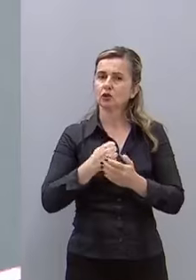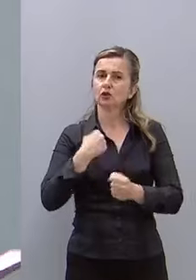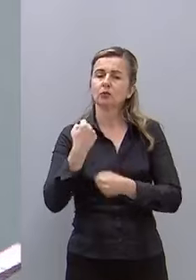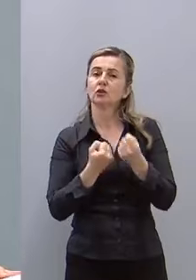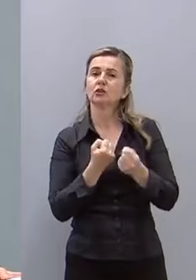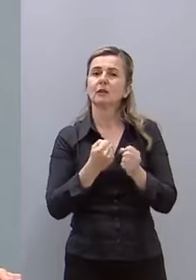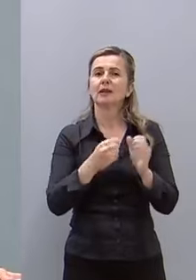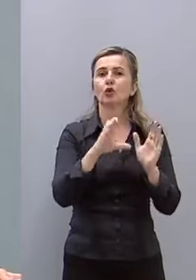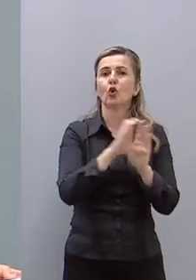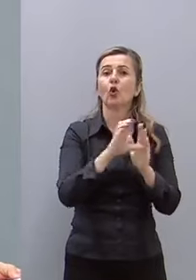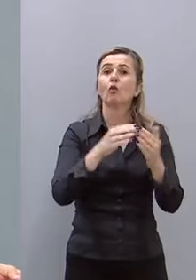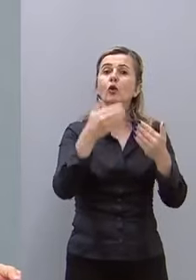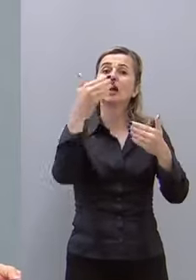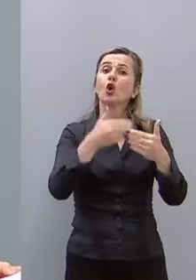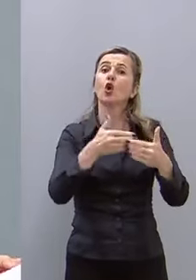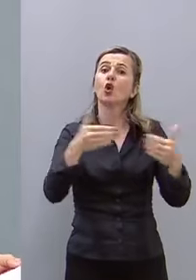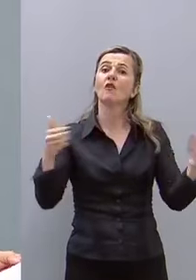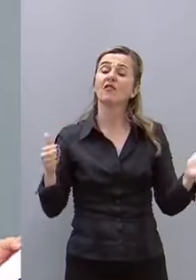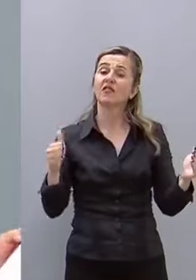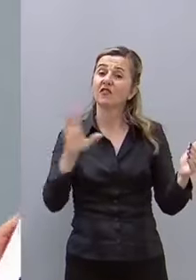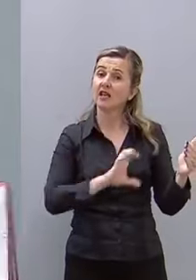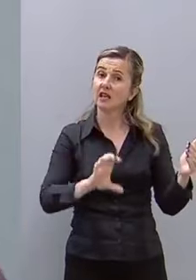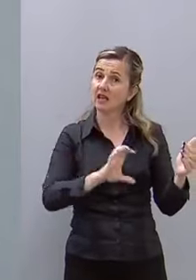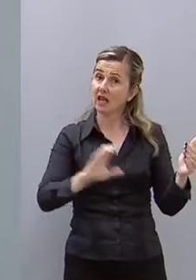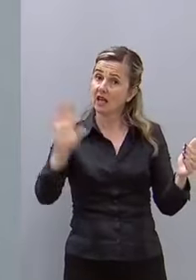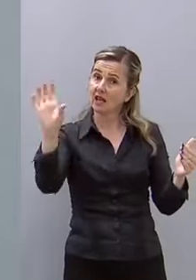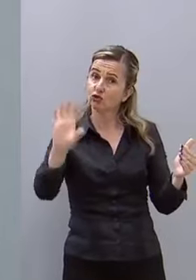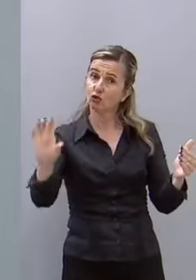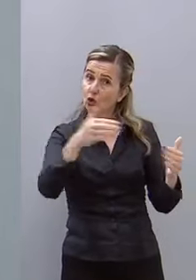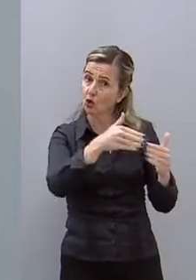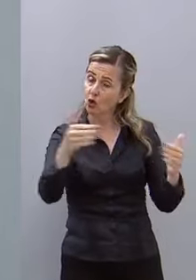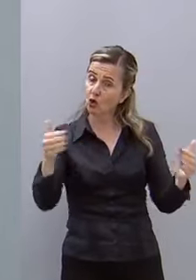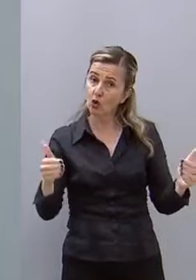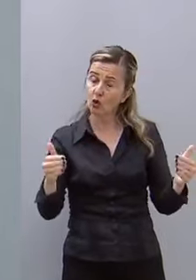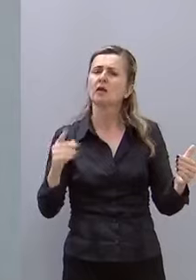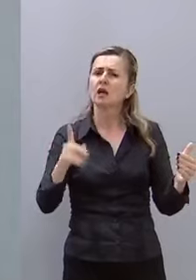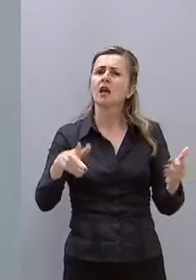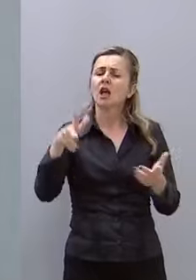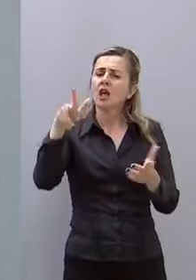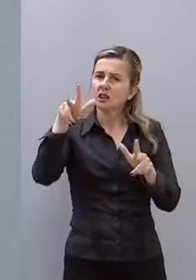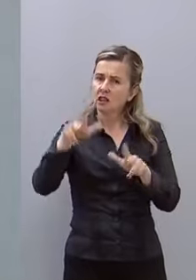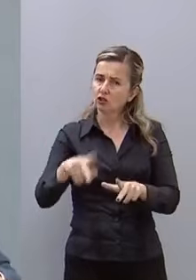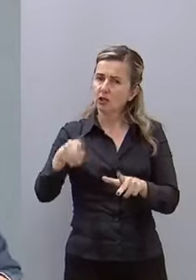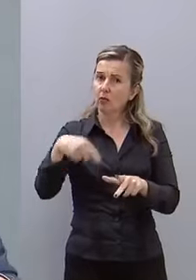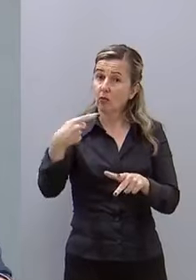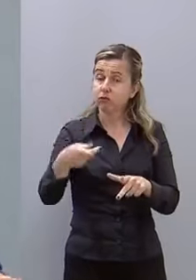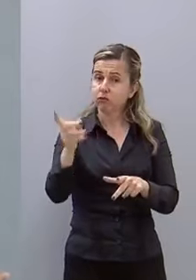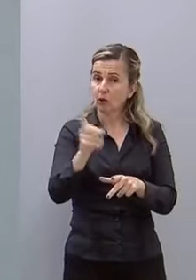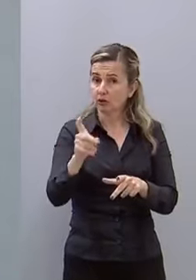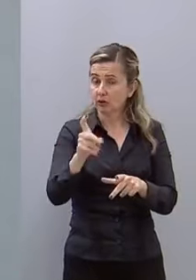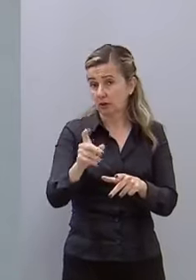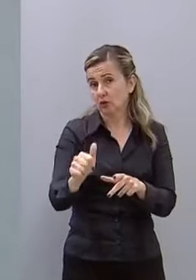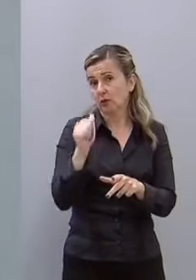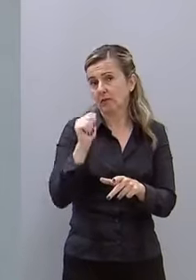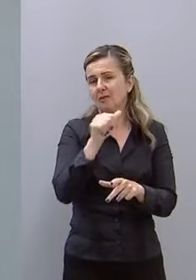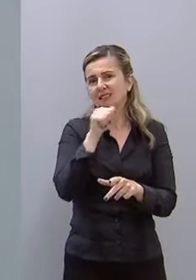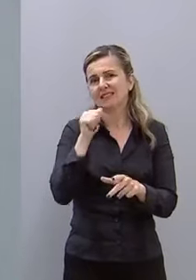comuni di confine lo decideremo nei prossimi giorni appena abbiamo chiuso l'accordo con con